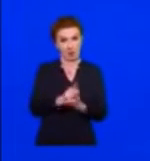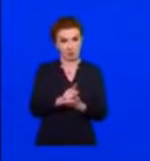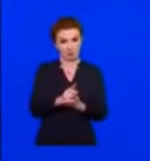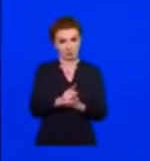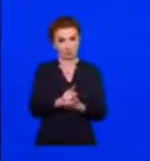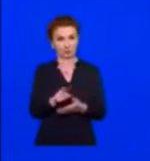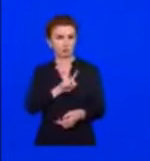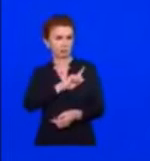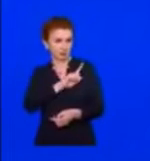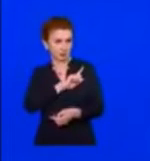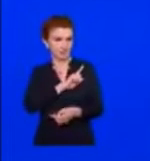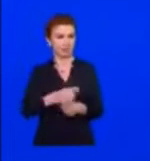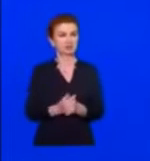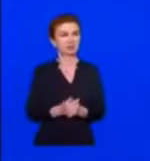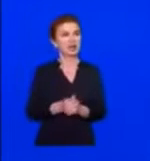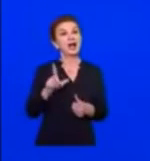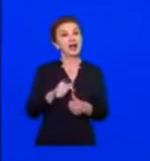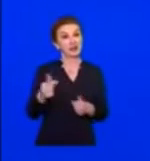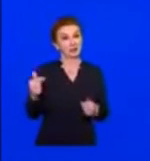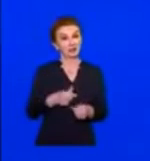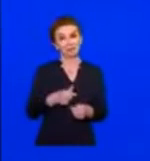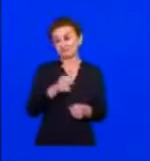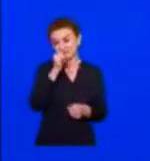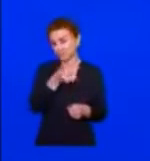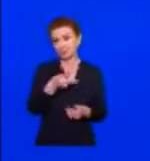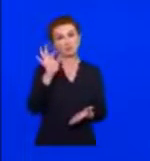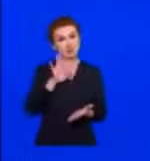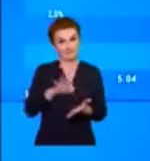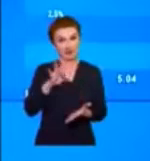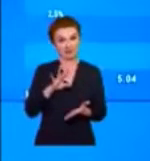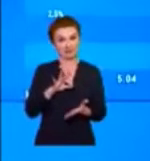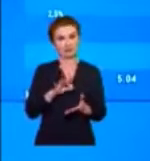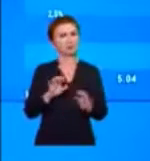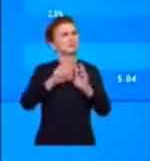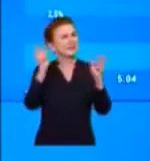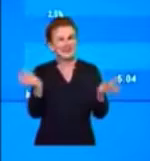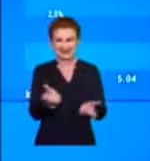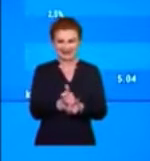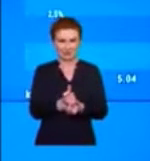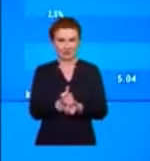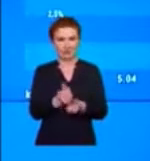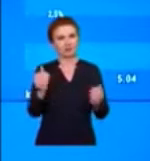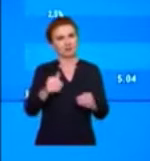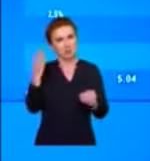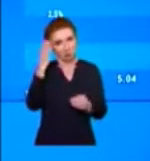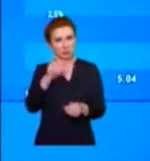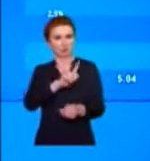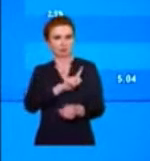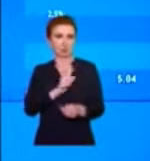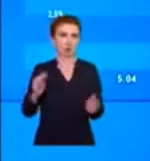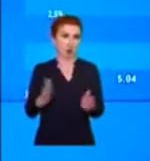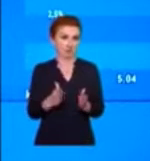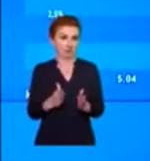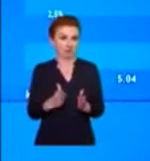pewno nie możemy być pewni tego, że przejęliśmy tę kontrolę w zupełności i teraz już wiemy, co się stanie za miesiąc,